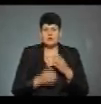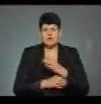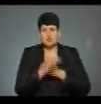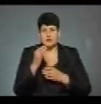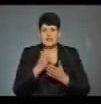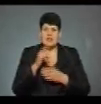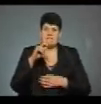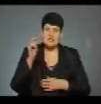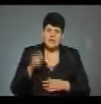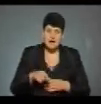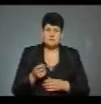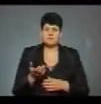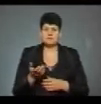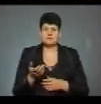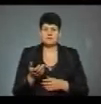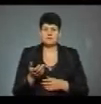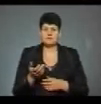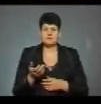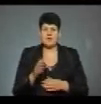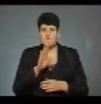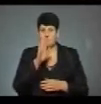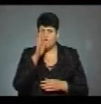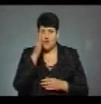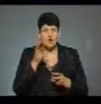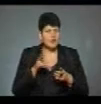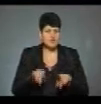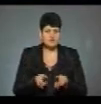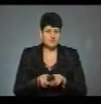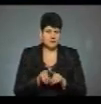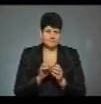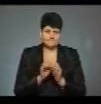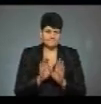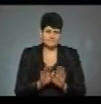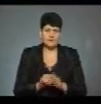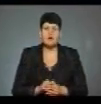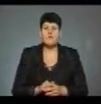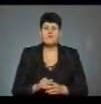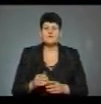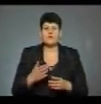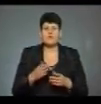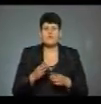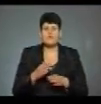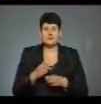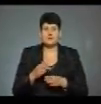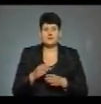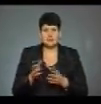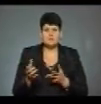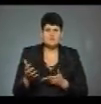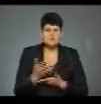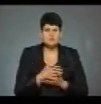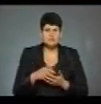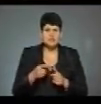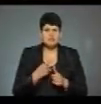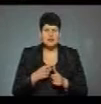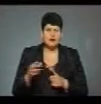війна, а ворог лишився той самий. У розділі Західноукраїнської Народної Республіки зібрані імена